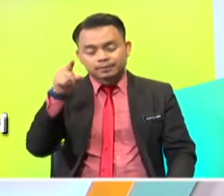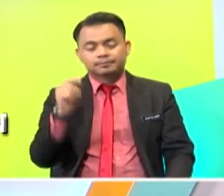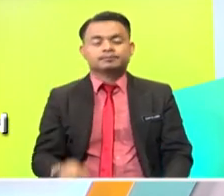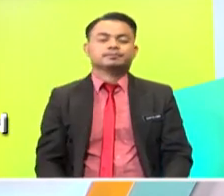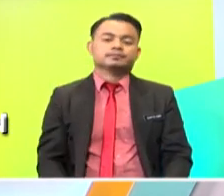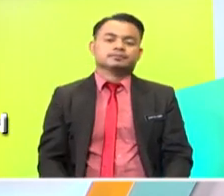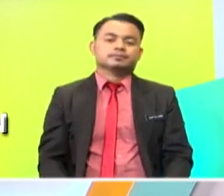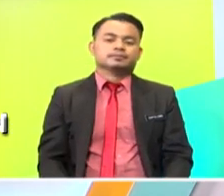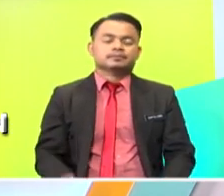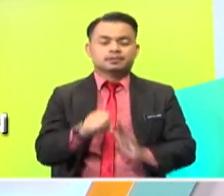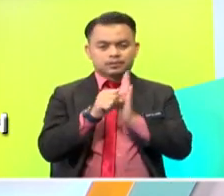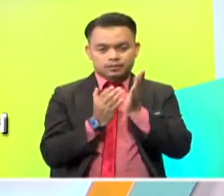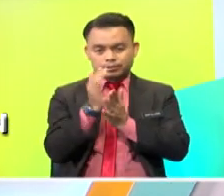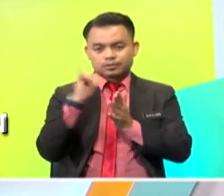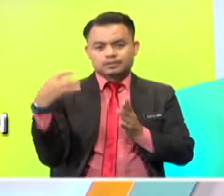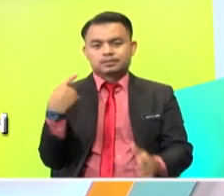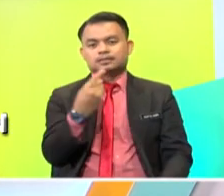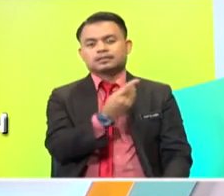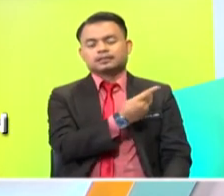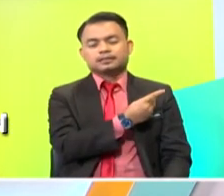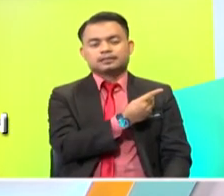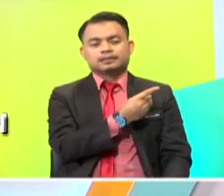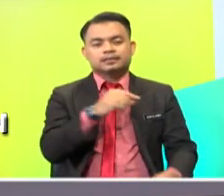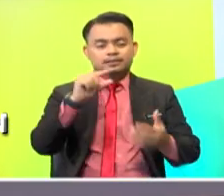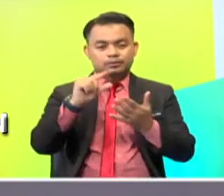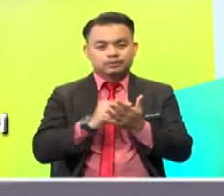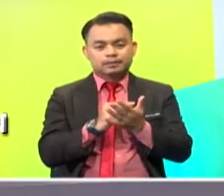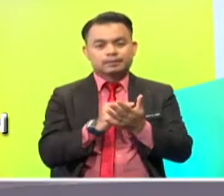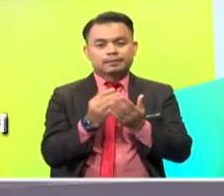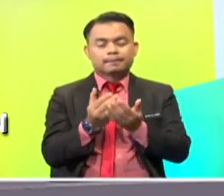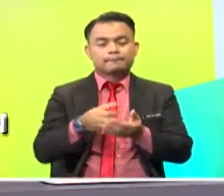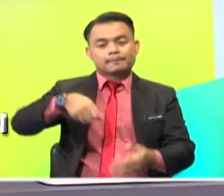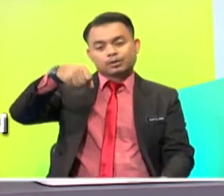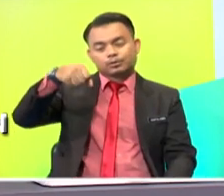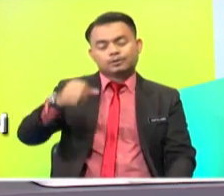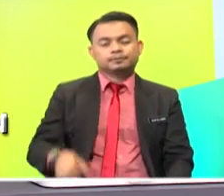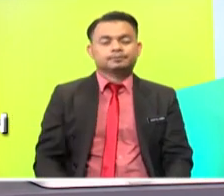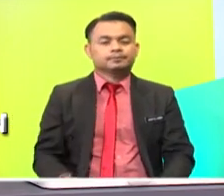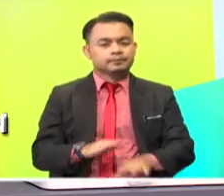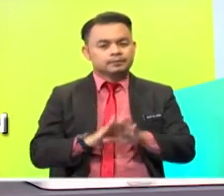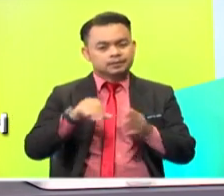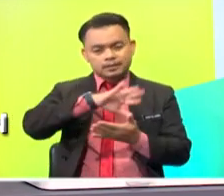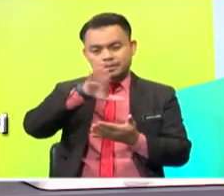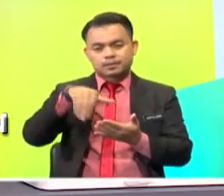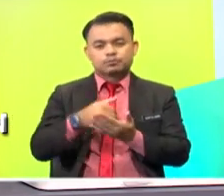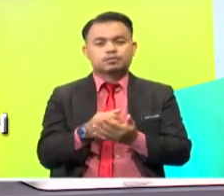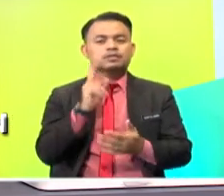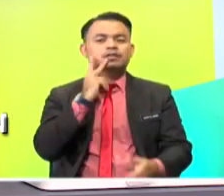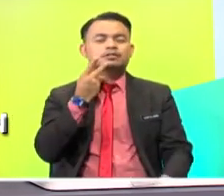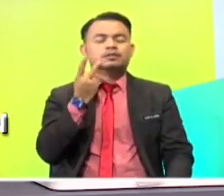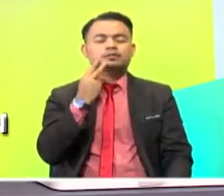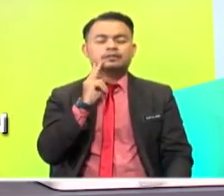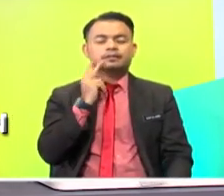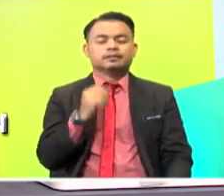bakul pakue disini Tidak semua sayur-sayuran seperti vicadha